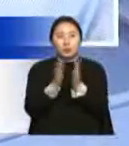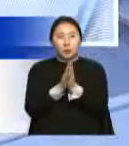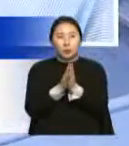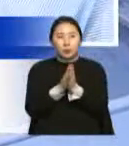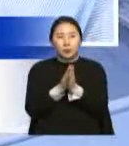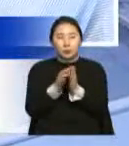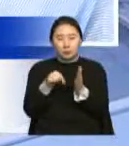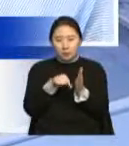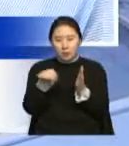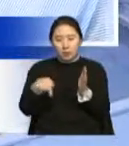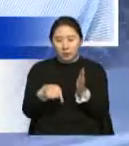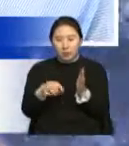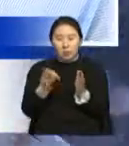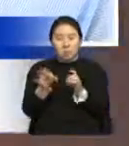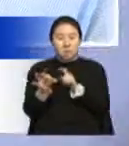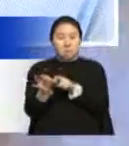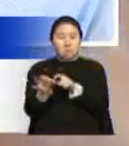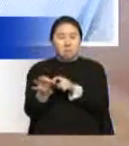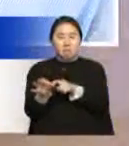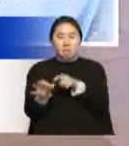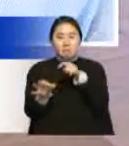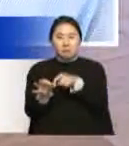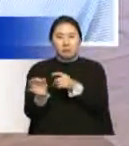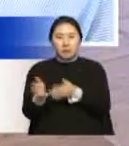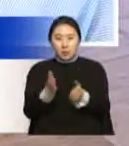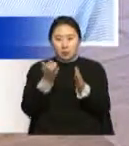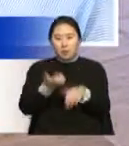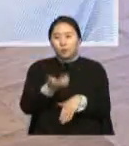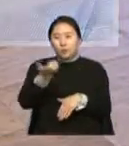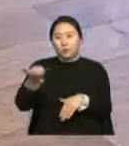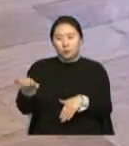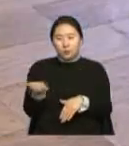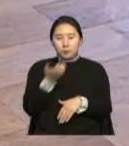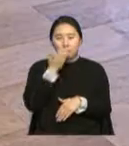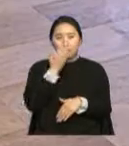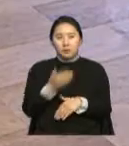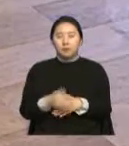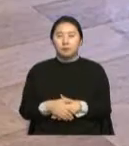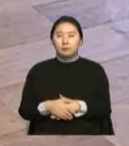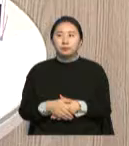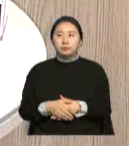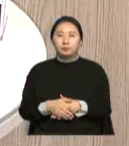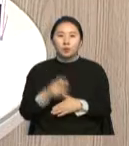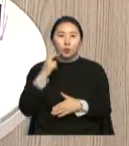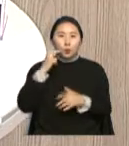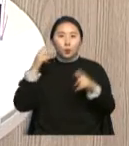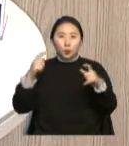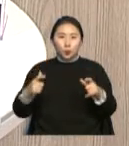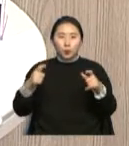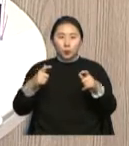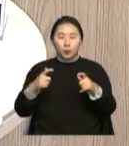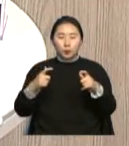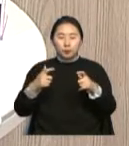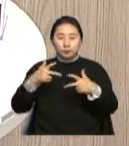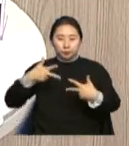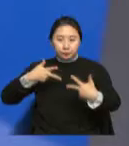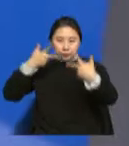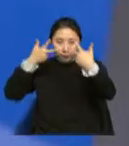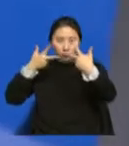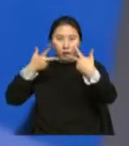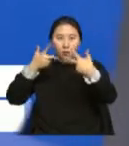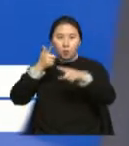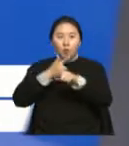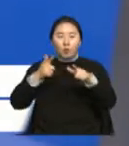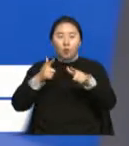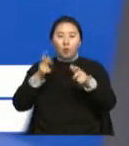바닥에 이제 원형 버튼을 눌러서 동선을 이동하실 수도 있습니다. 이 밖에 송파구에선 화상 프로그램을 이용한